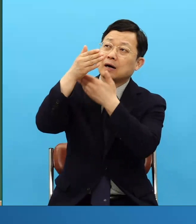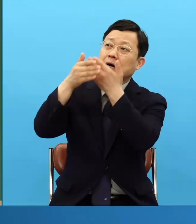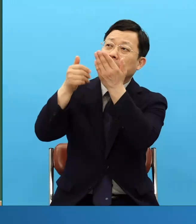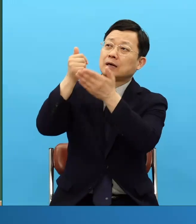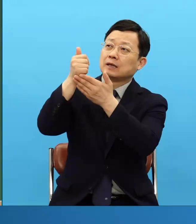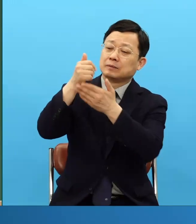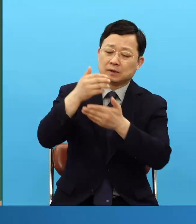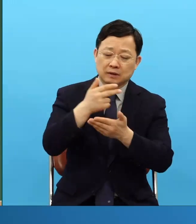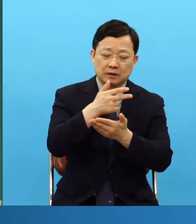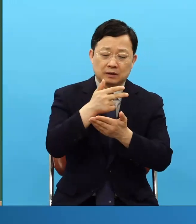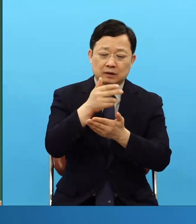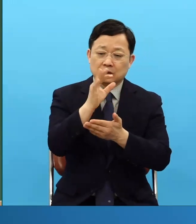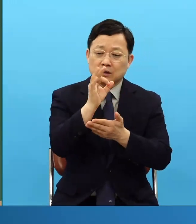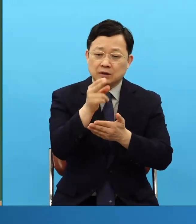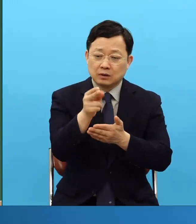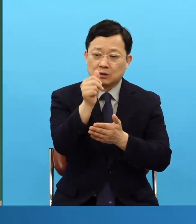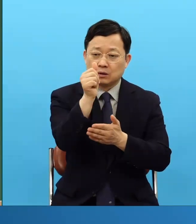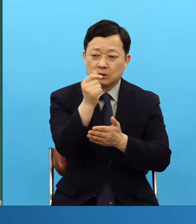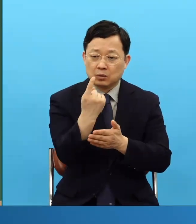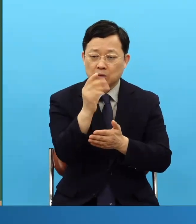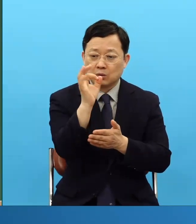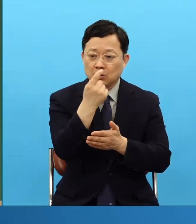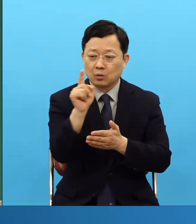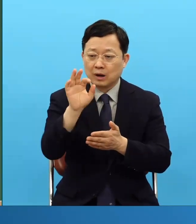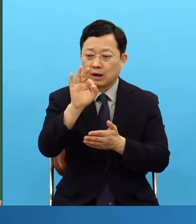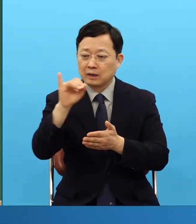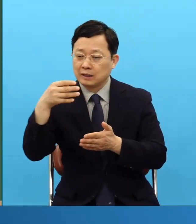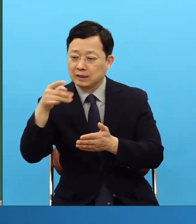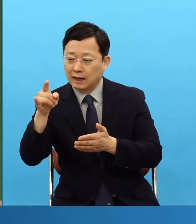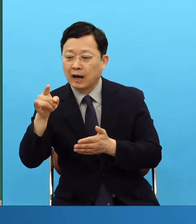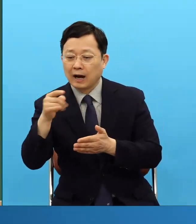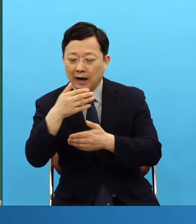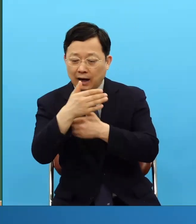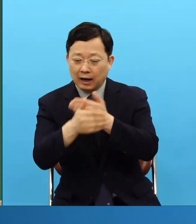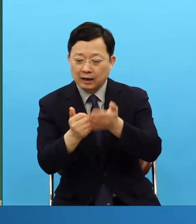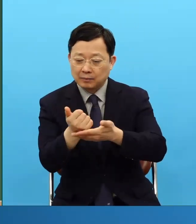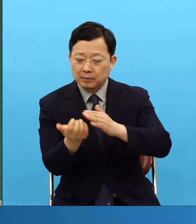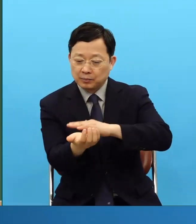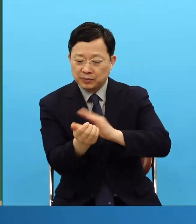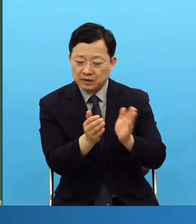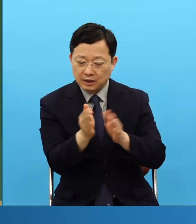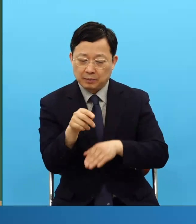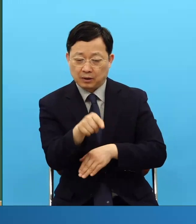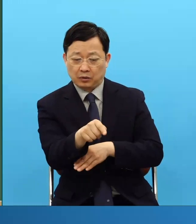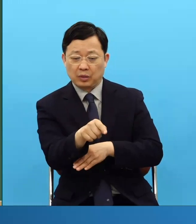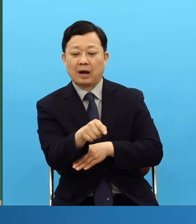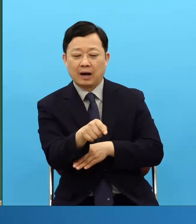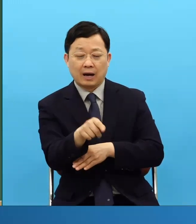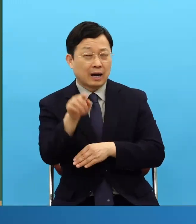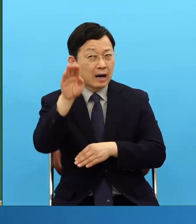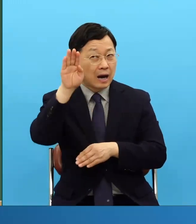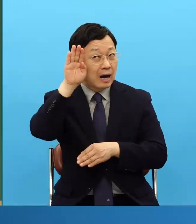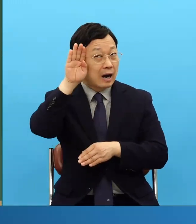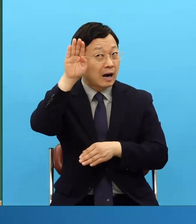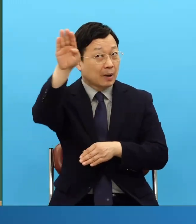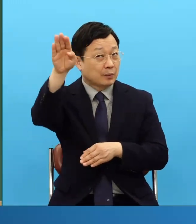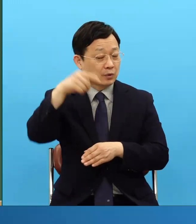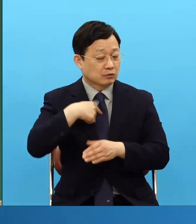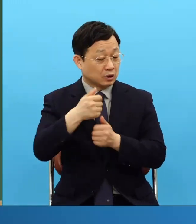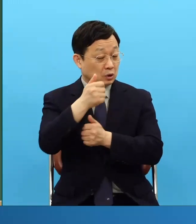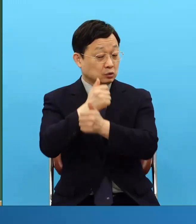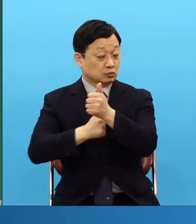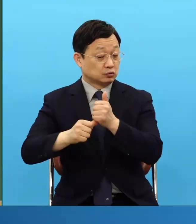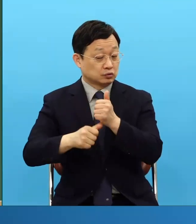함께 굉장한 미래를 얘기하죠. Then afterwards, together with 이건 다 Jehovah Jireh, 얘기한 he spoke 겁니다. about the amazing future, and he fulfilled it all. 앞으로 네 후손이 어떻게 될